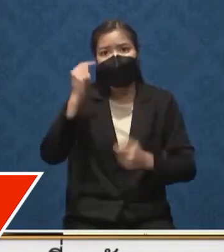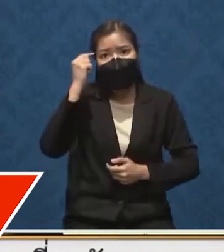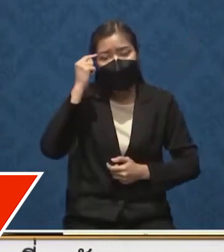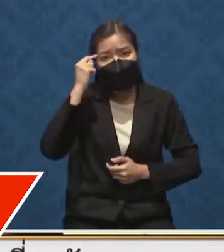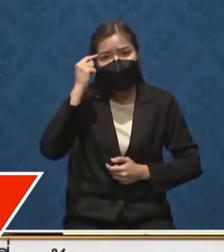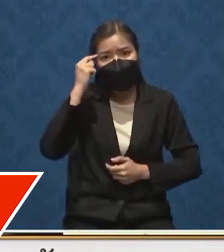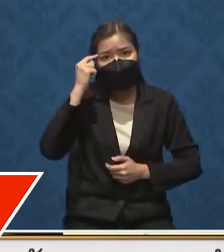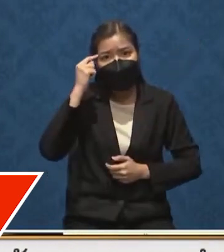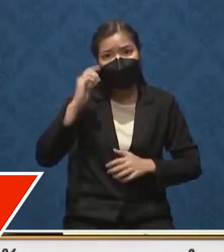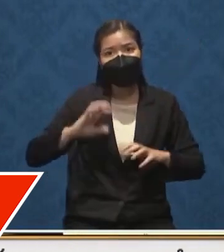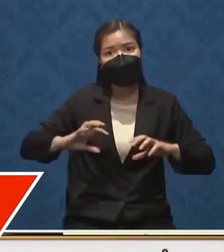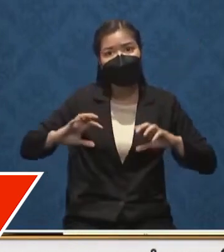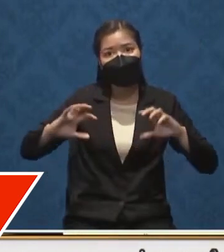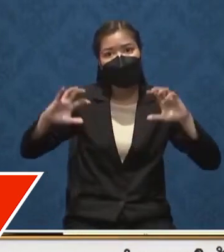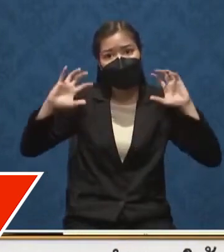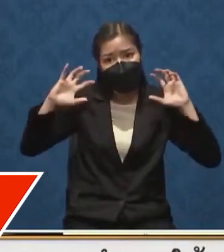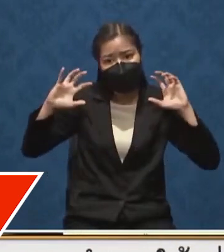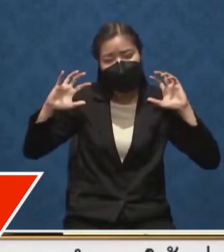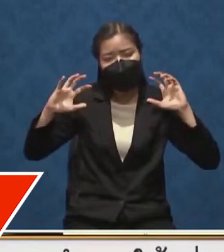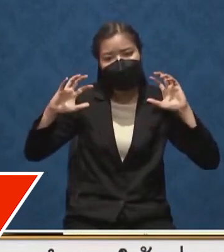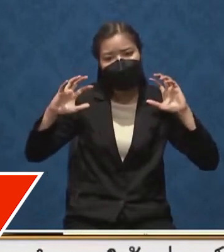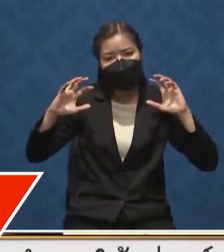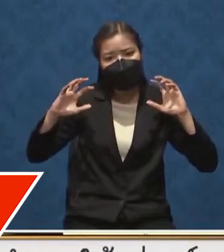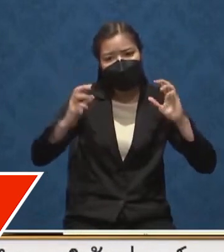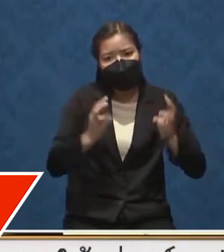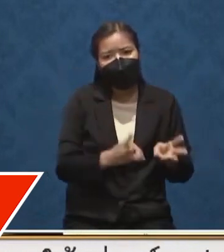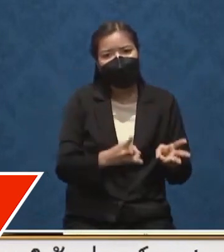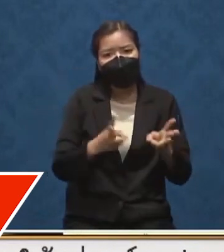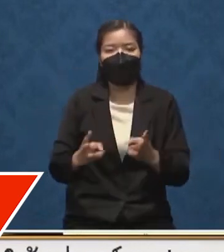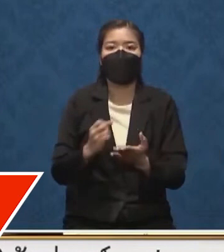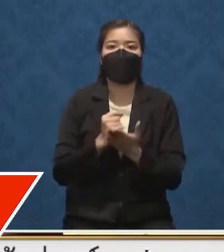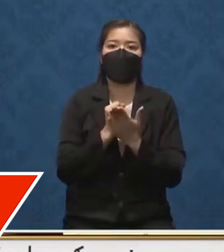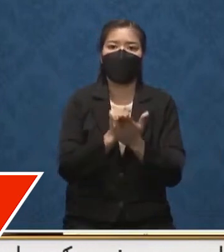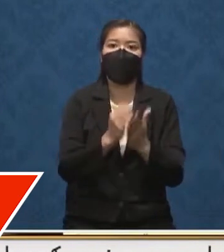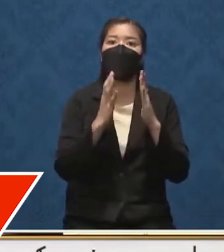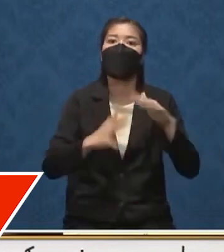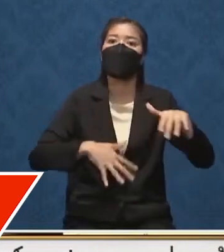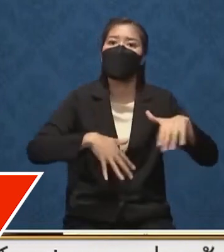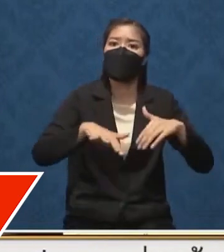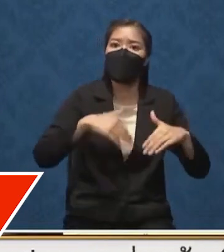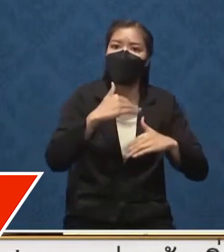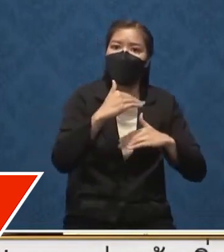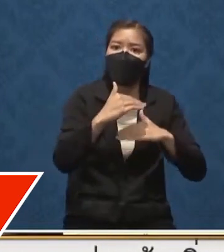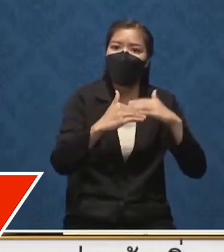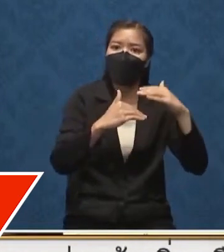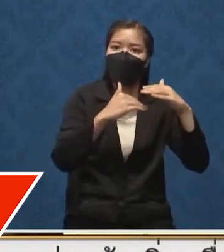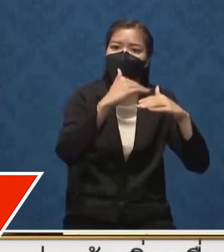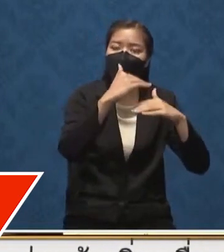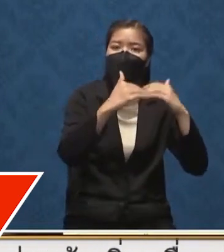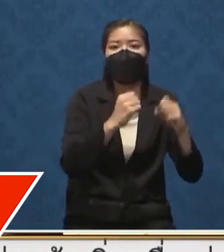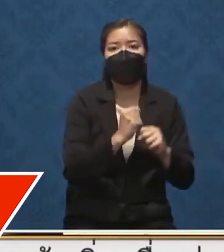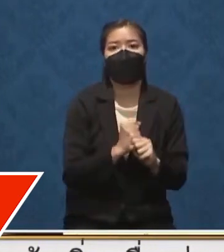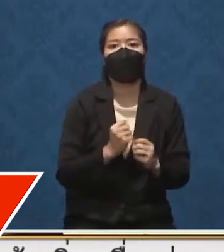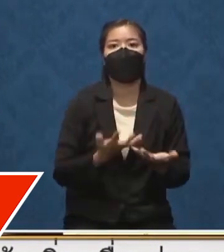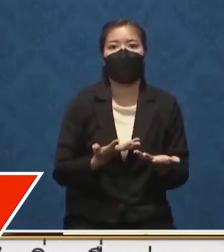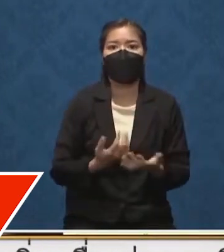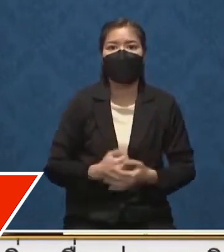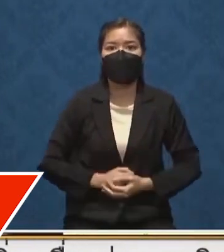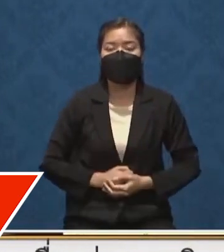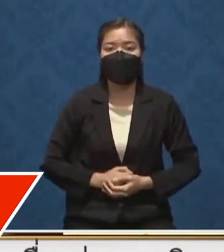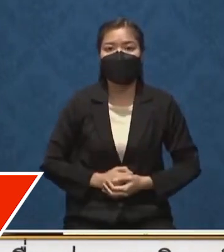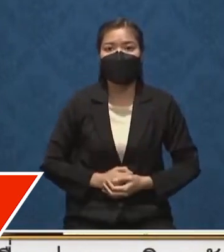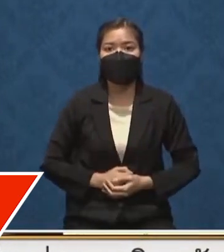จะยกระดับคุณภาพชีวิตของเขาอย่างไรบ้างเพราะวันนี้ก็ต้อง